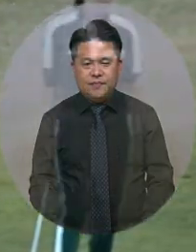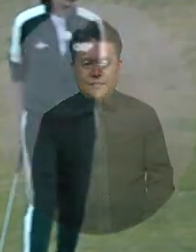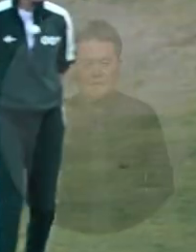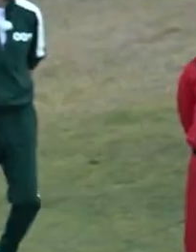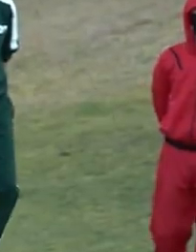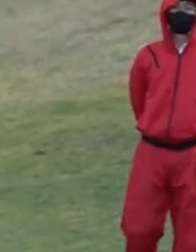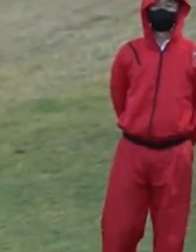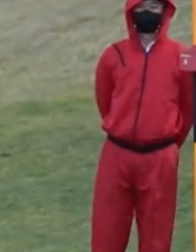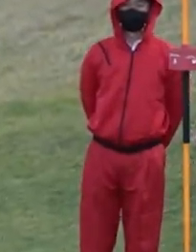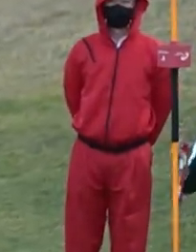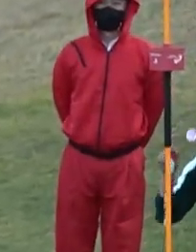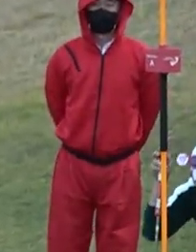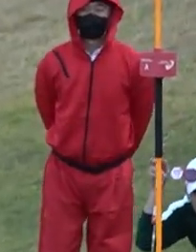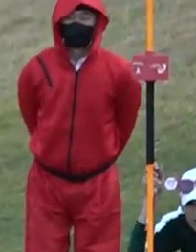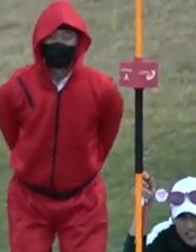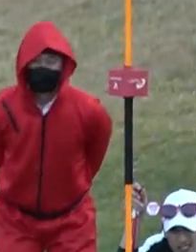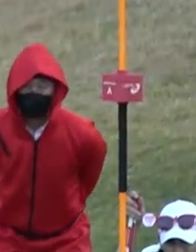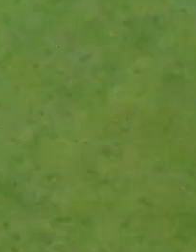팝감이 좋아.